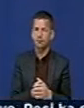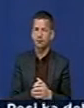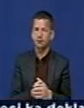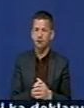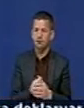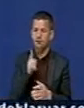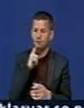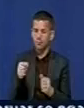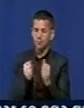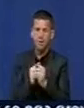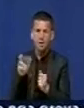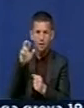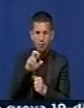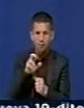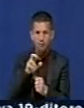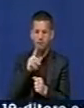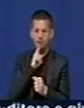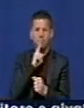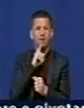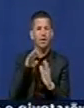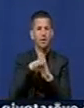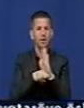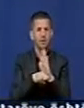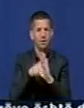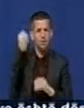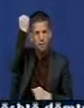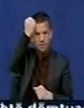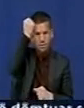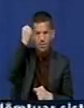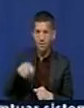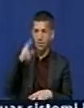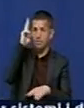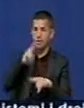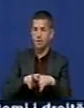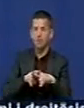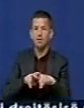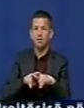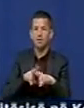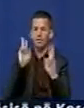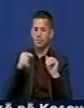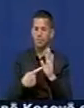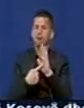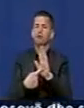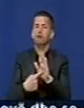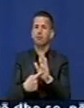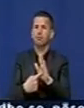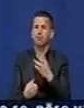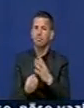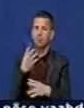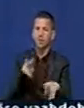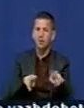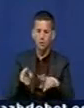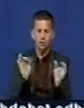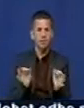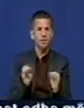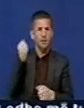e Bashkimit Evropian për sundimin e ligjit në Kosovë. Ai vendim parashitë edhe themelimin e gjykatës speciale